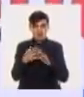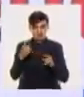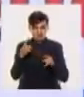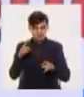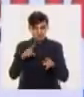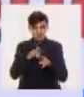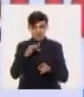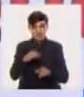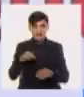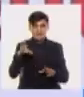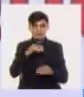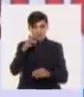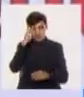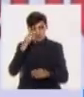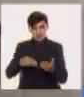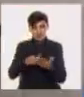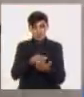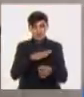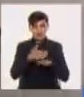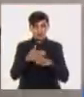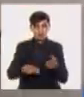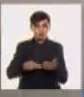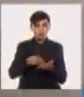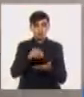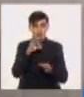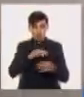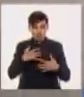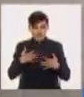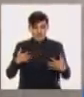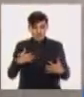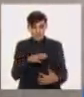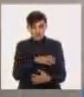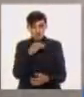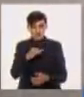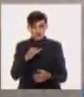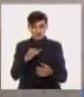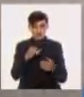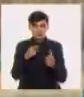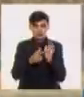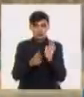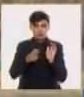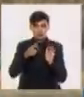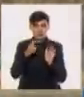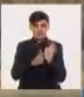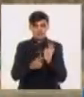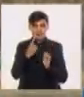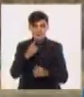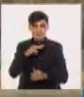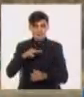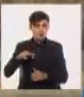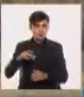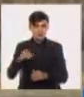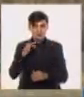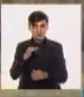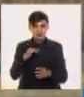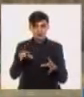деньги, выделенные им государством, в кредит на покупку племенного скота. Ни много ни мало 771 миллион тенге.